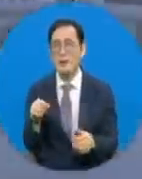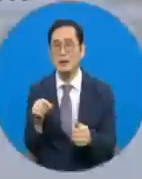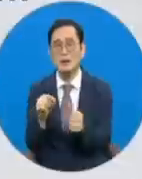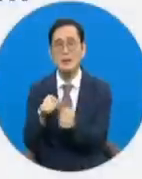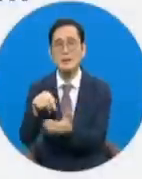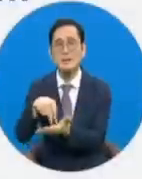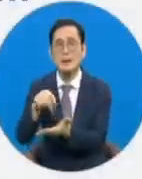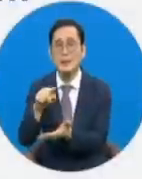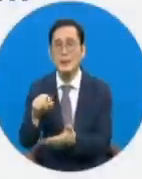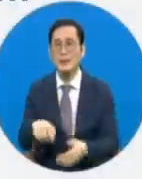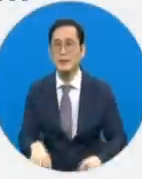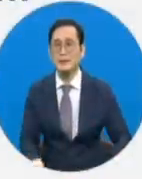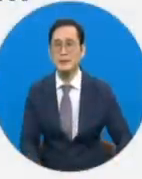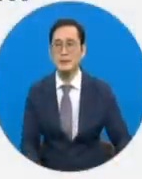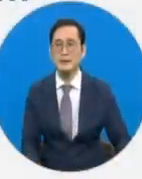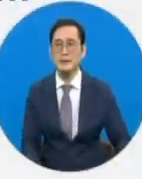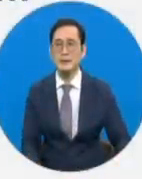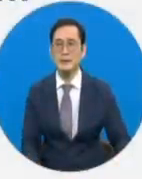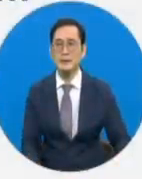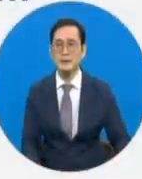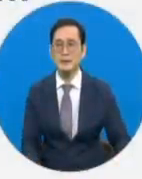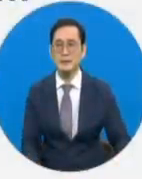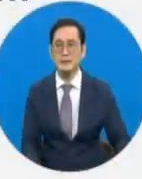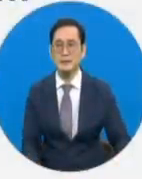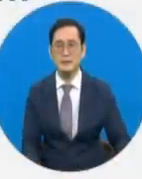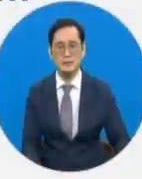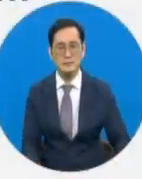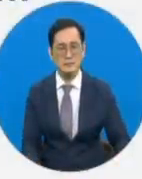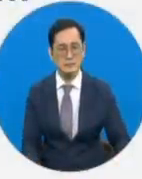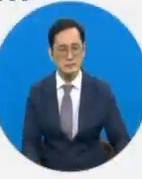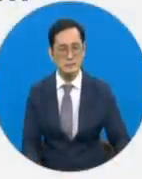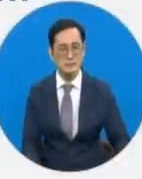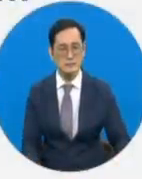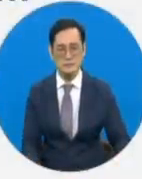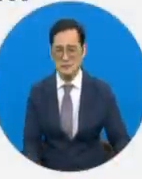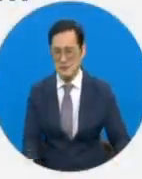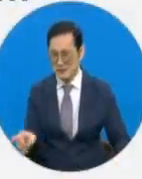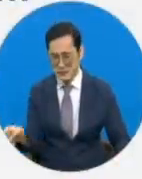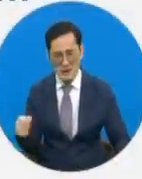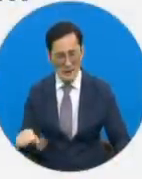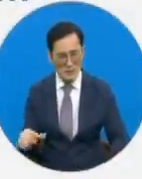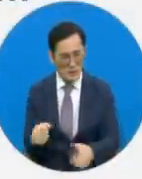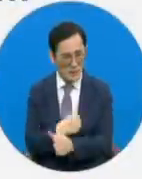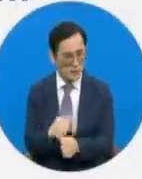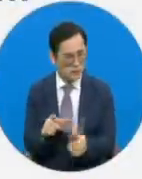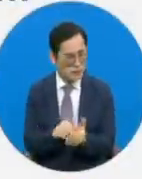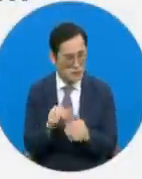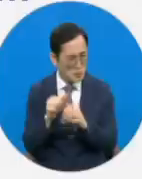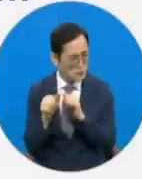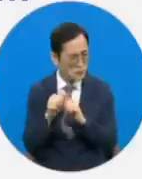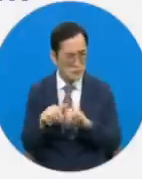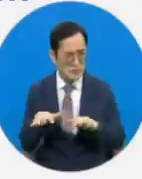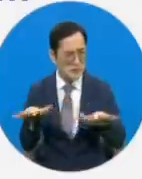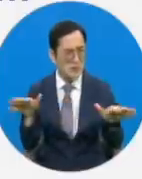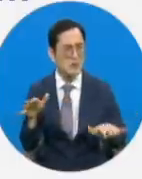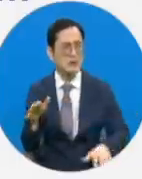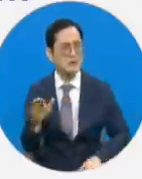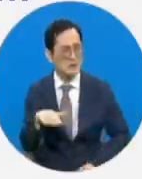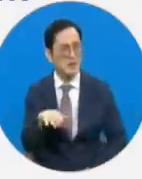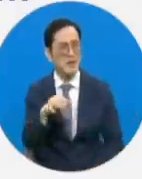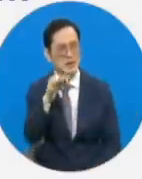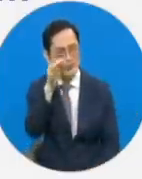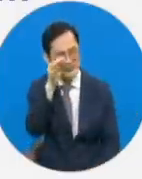특보가 입장문을 내놨습니다. 사실관계 떠나 논란을 빚어진 데 대해서 대단히 송구스럽게 생각한다. 그런데 카더라식